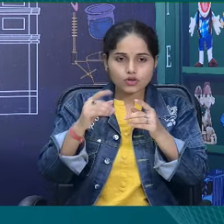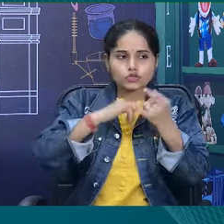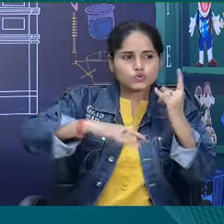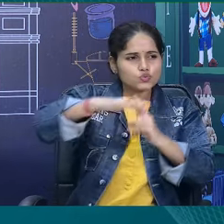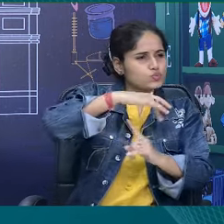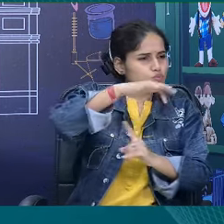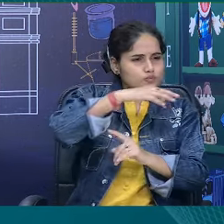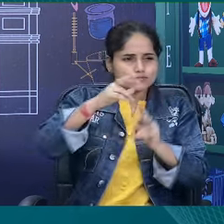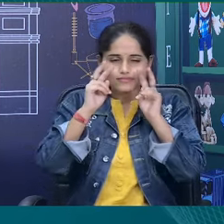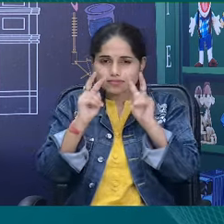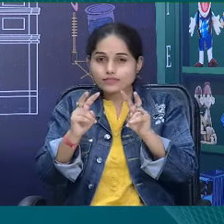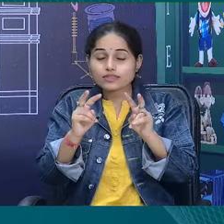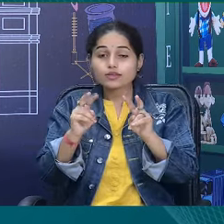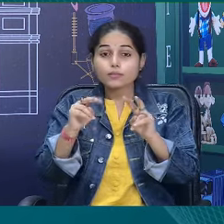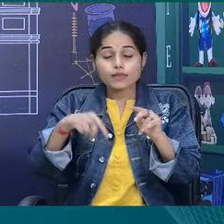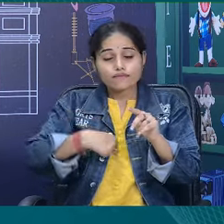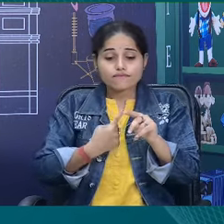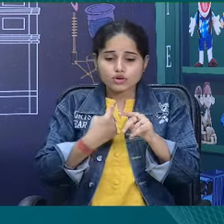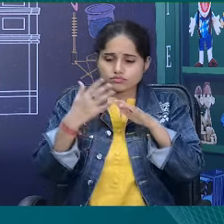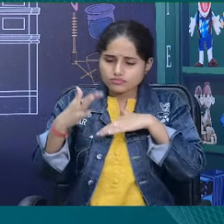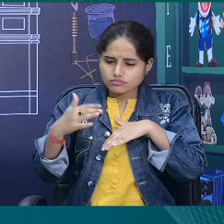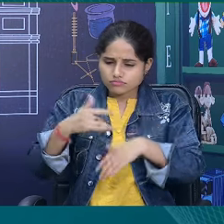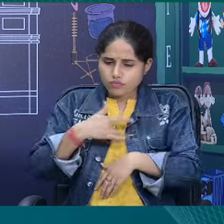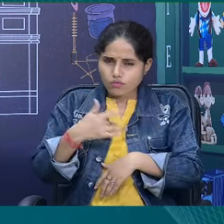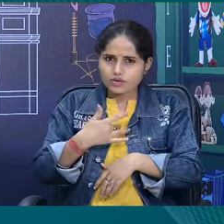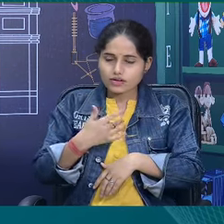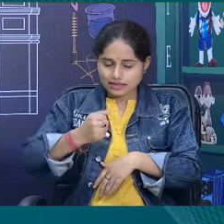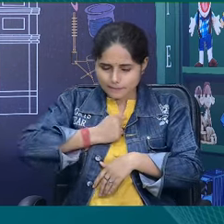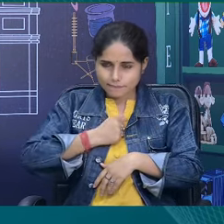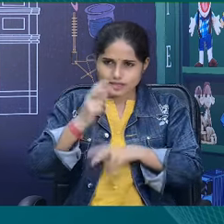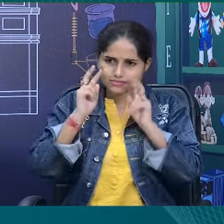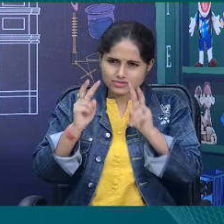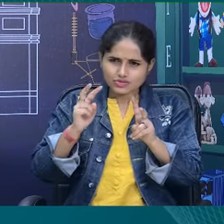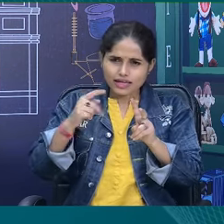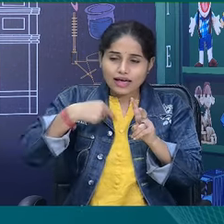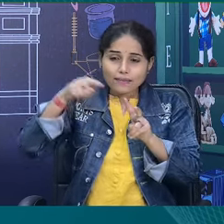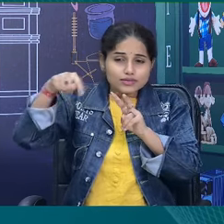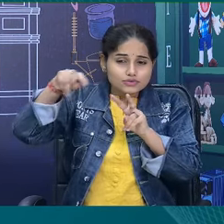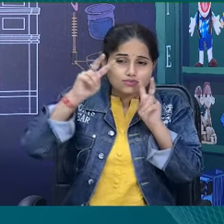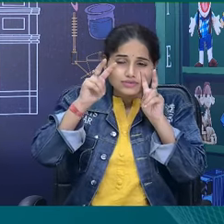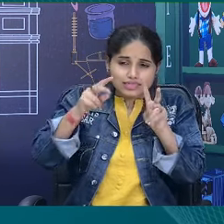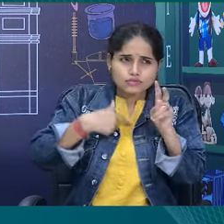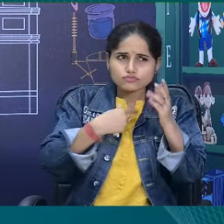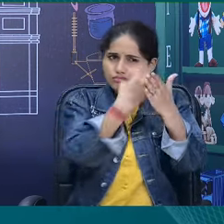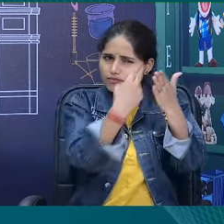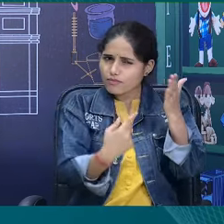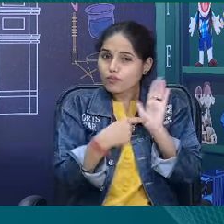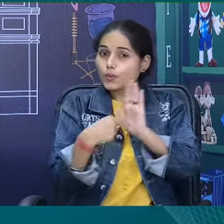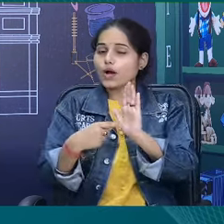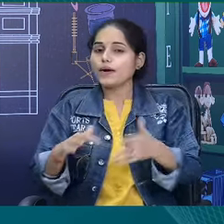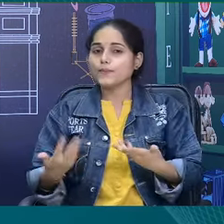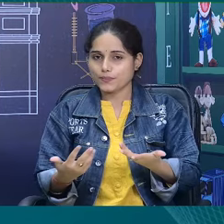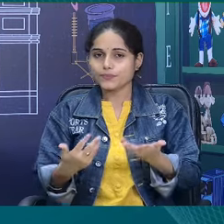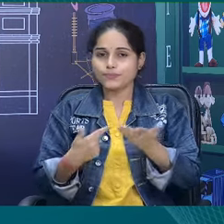सो इट्स अप टू अस हाउ वी डिपिक्ट आवर इमोशंस इनटू पेंटिंग्स सो एवरीबॉडी कैन